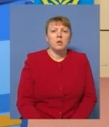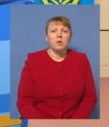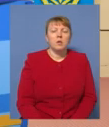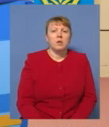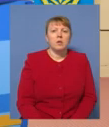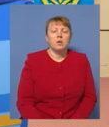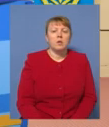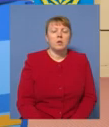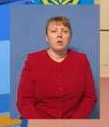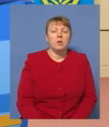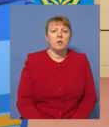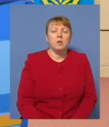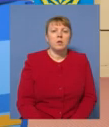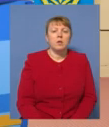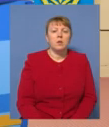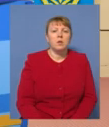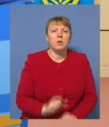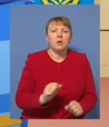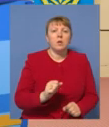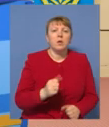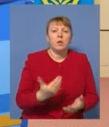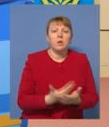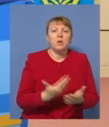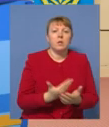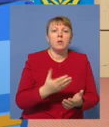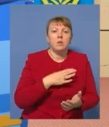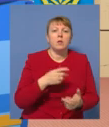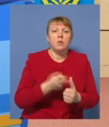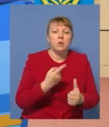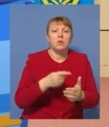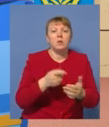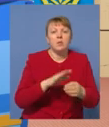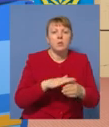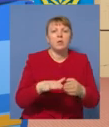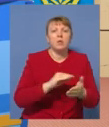Это с каждым может. Ни в коем случае свои персональные данные никому не давать. Здесь больше